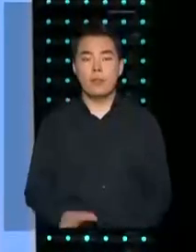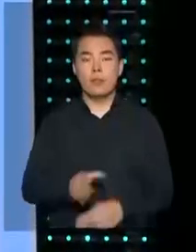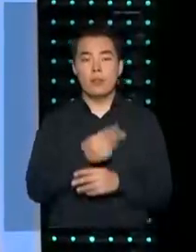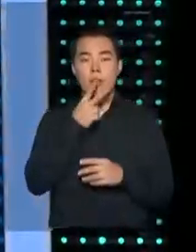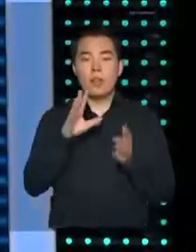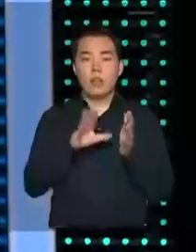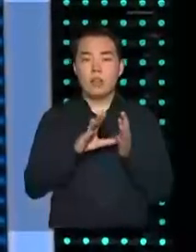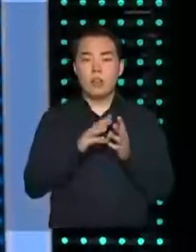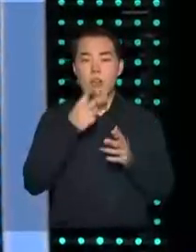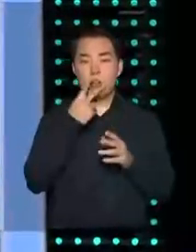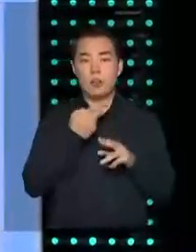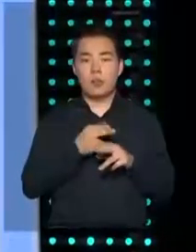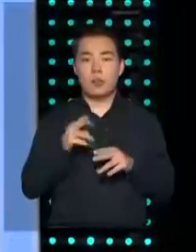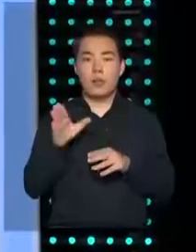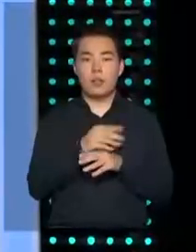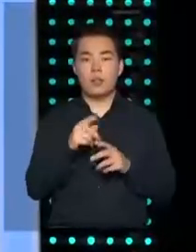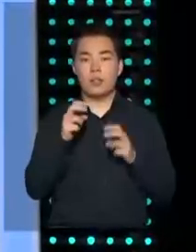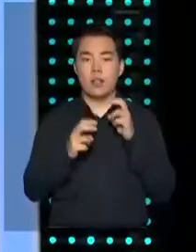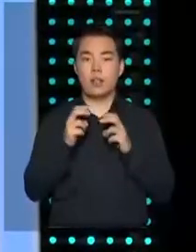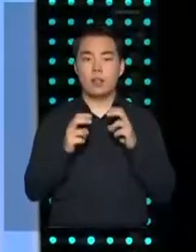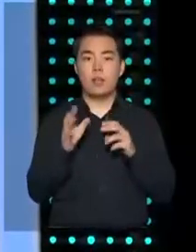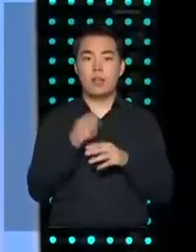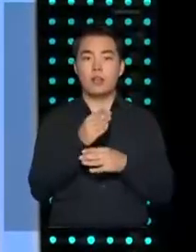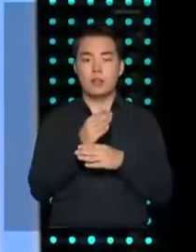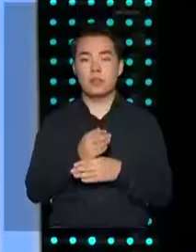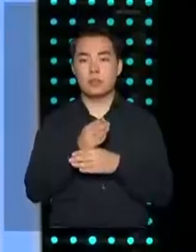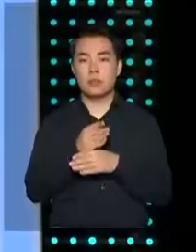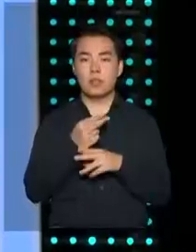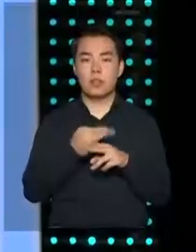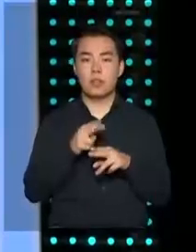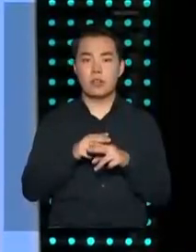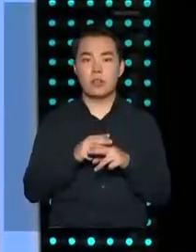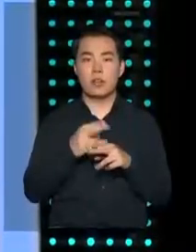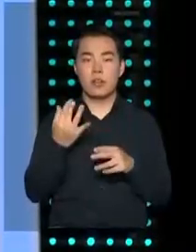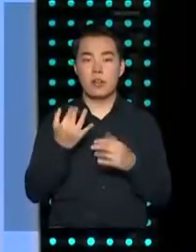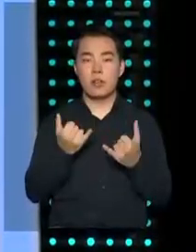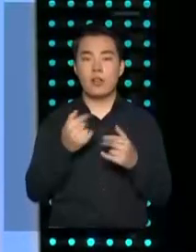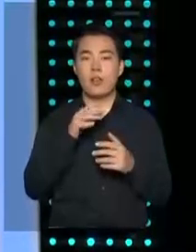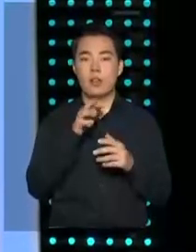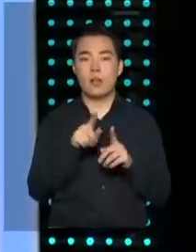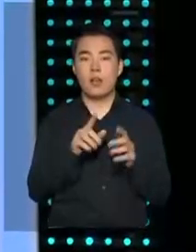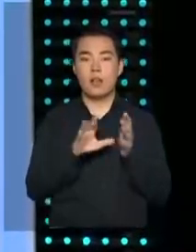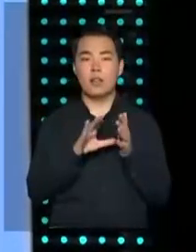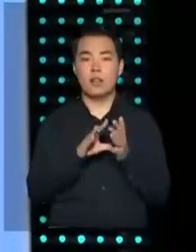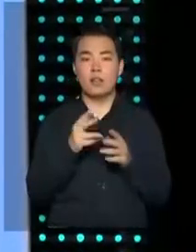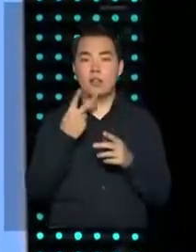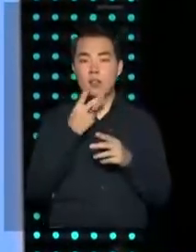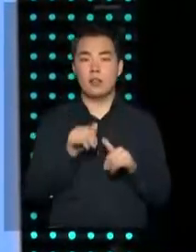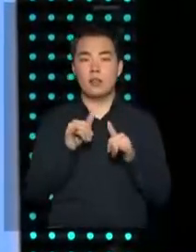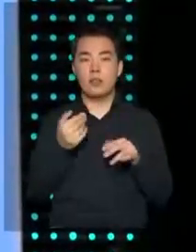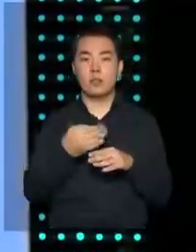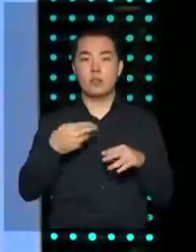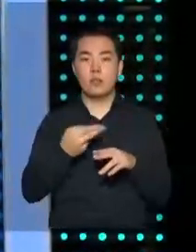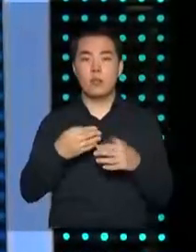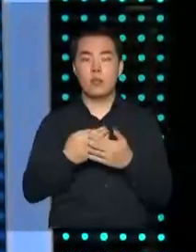Дәстүрлі энергия көздерін шығаратын станциялардың тозығы жеткендігі туралы бүгін энергия көздерін дамытуға арналған жиында